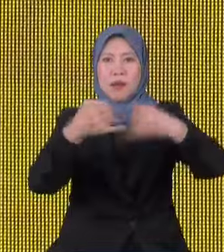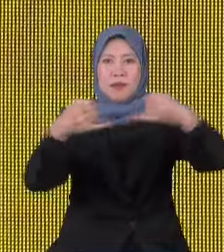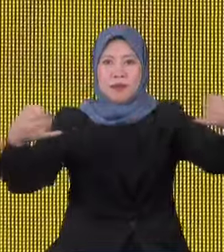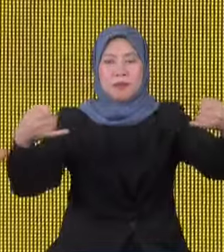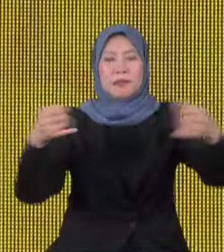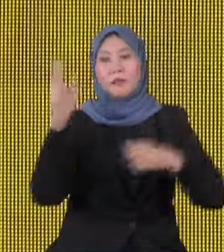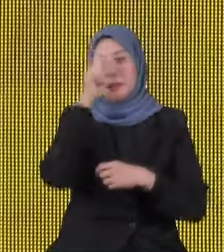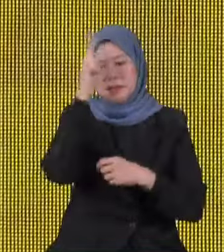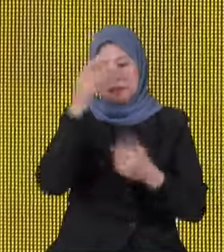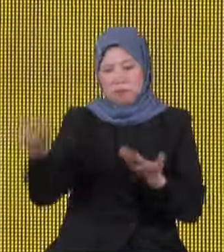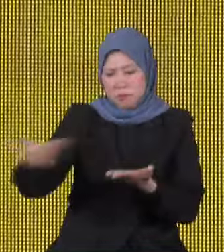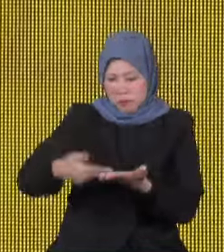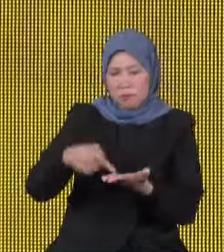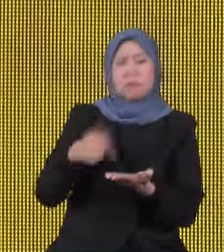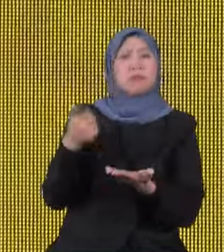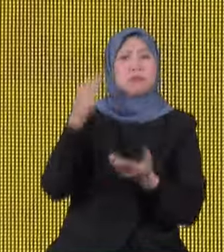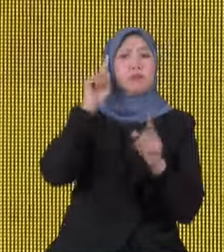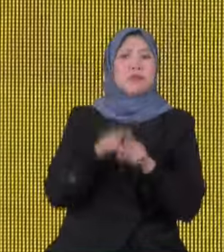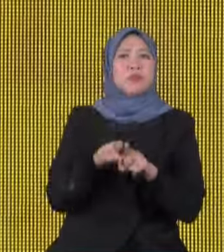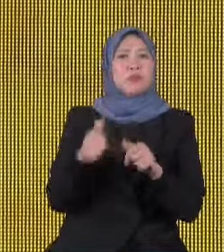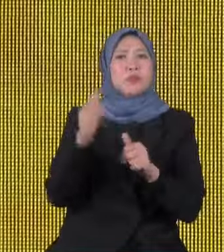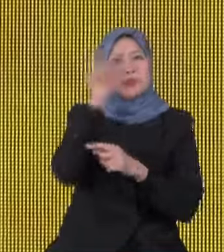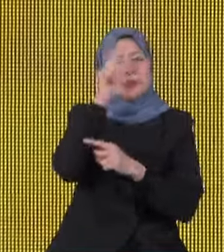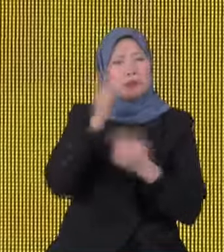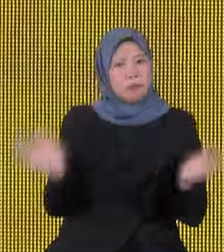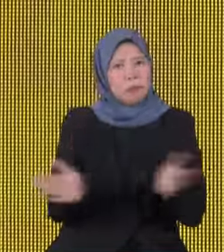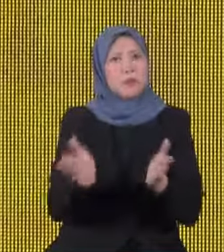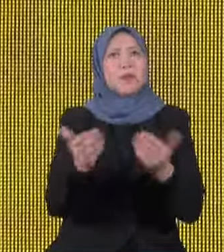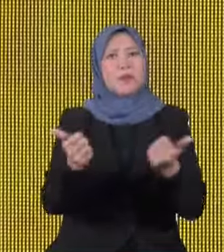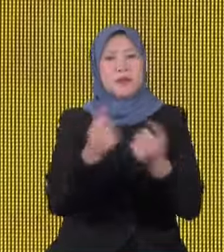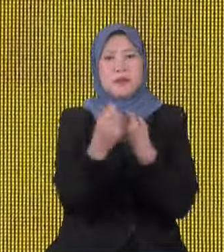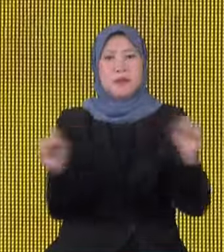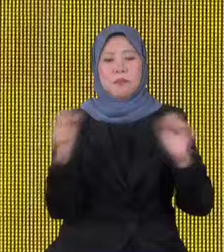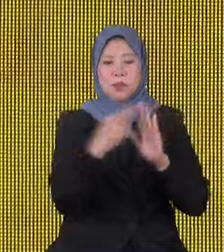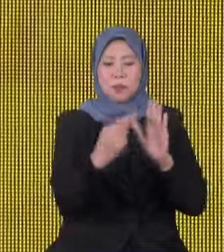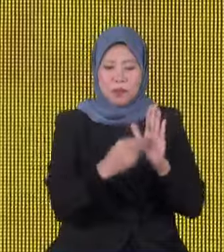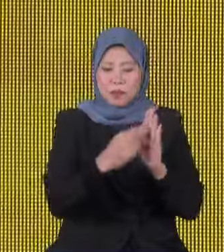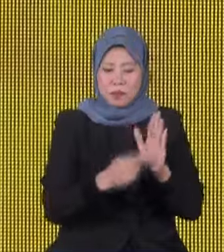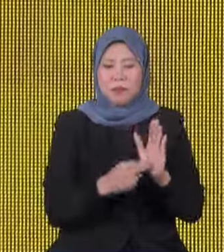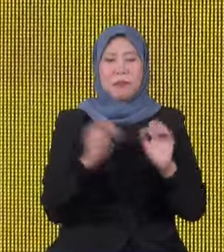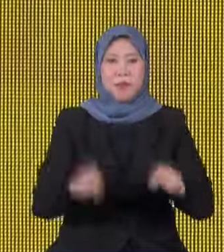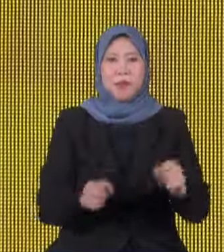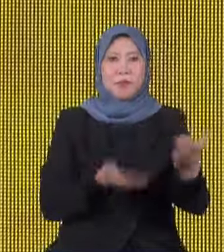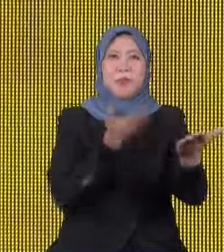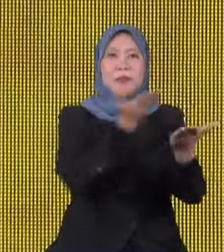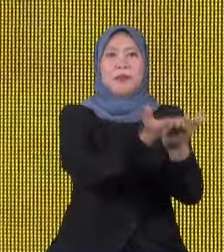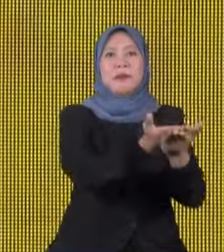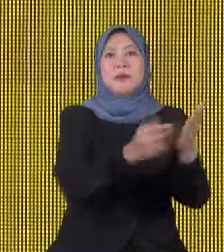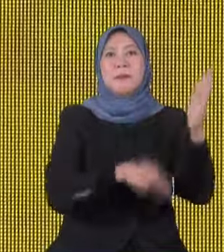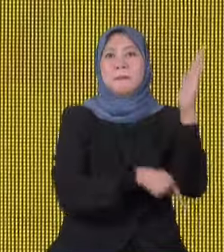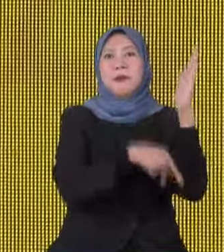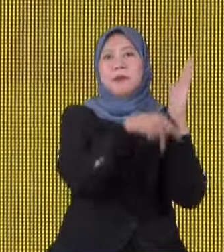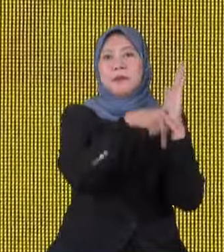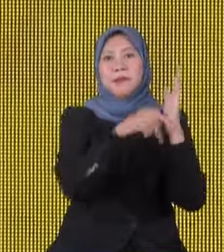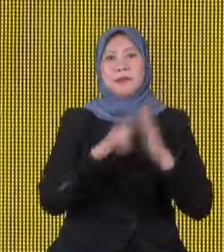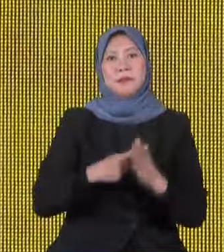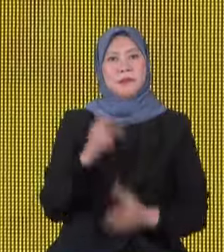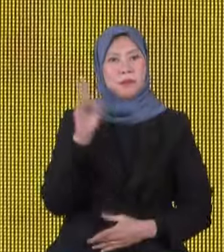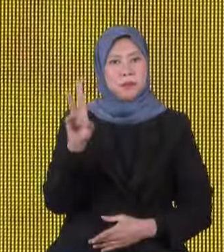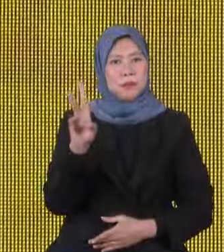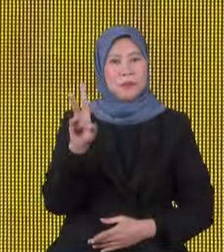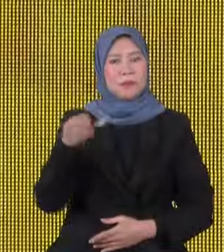Kerajaan terus setuju dan kita akan persiapkan undang-undang dan insyaAllah boleh dibentangkan di parlimen pada bulan Julai